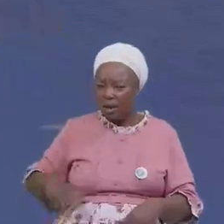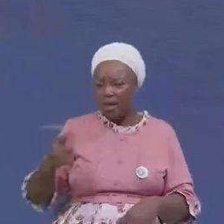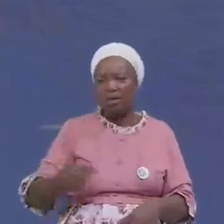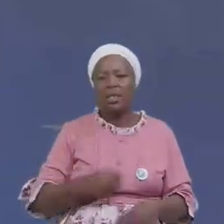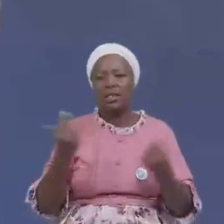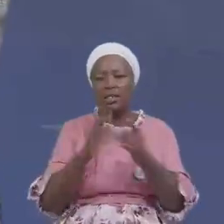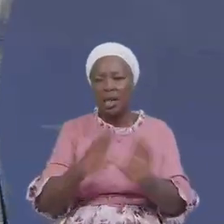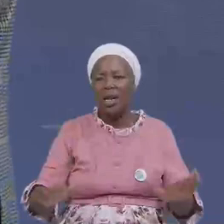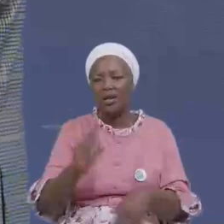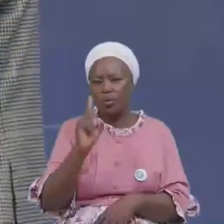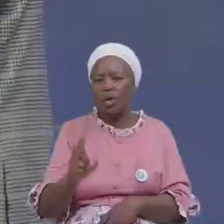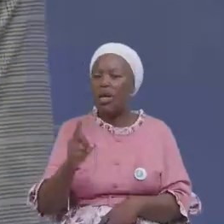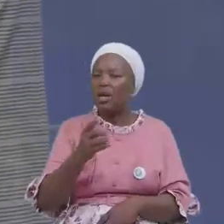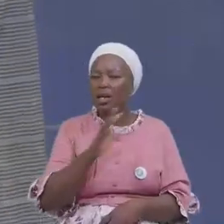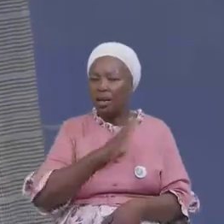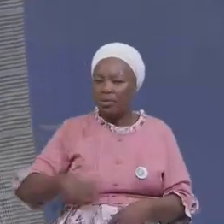sans péché,